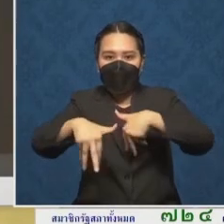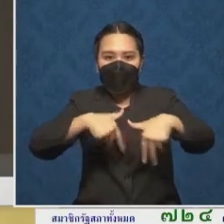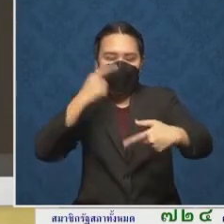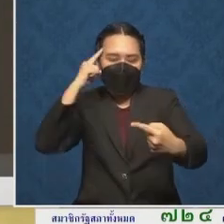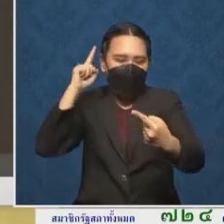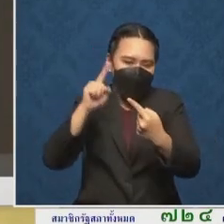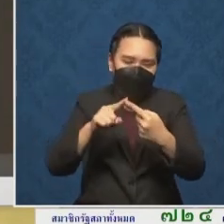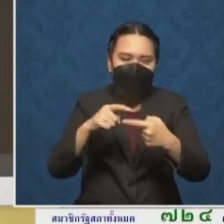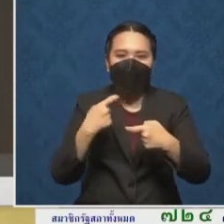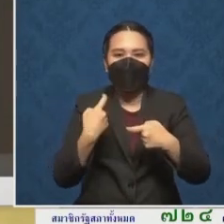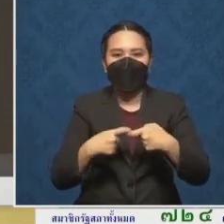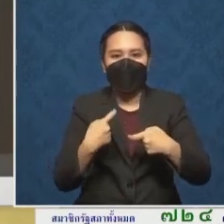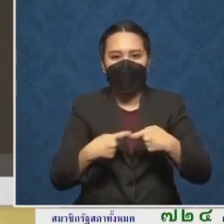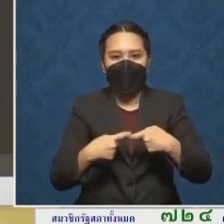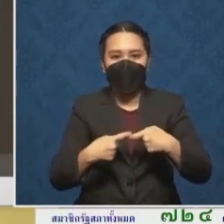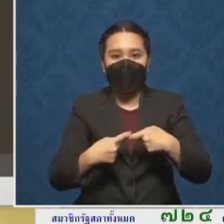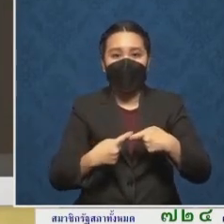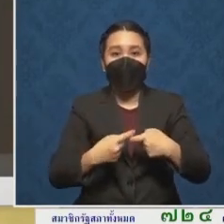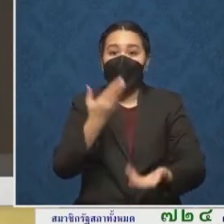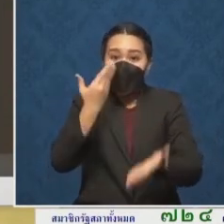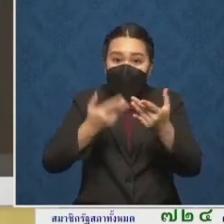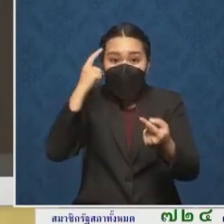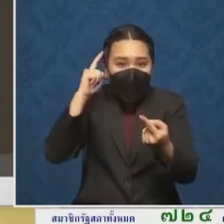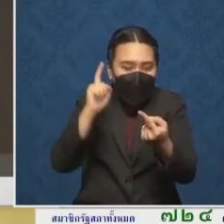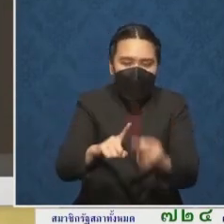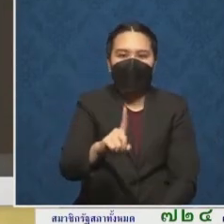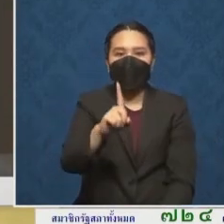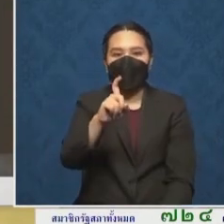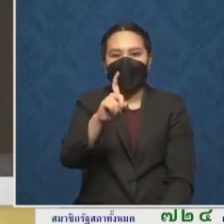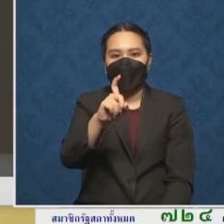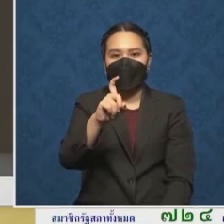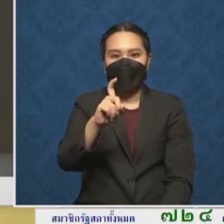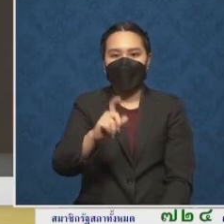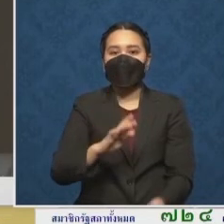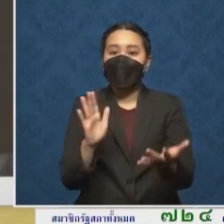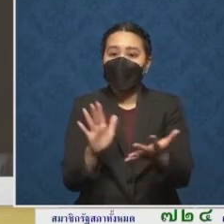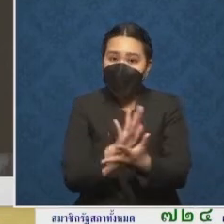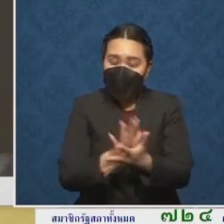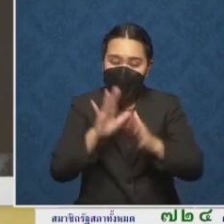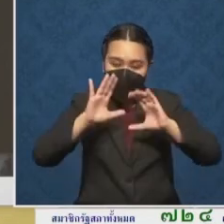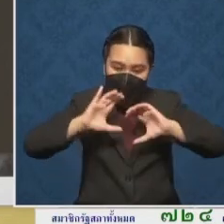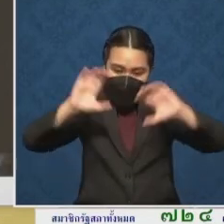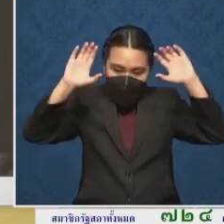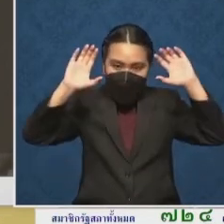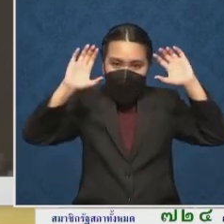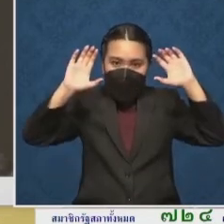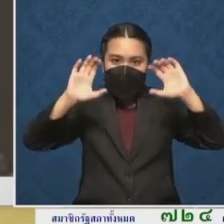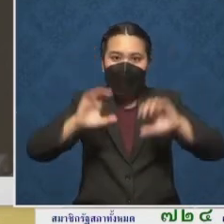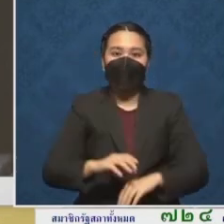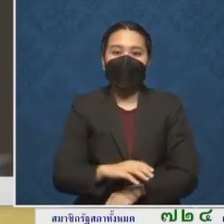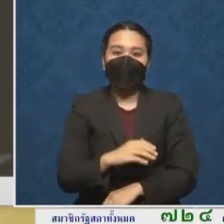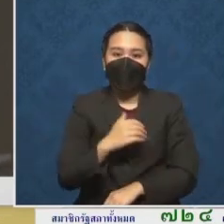งได้ไม่สะดวกหรือเผลอๆก็อาจจะเข้าถึงไม่ได้เลยเอกสารของราชการส่วน